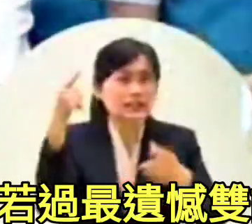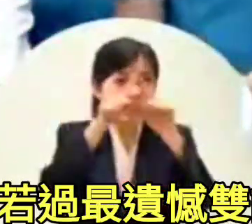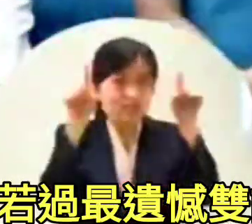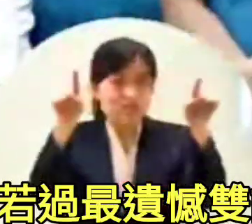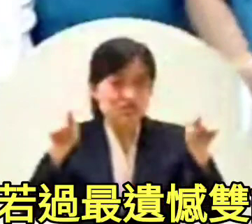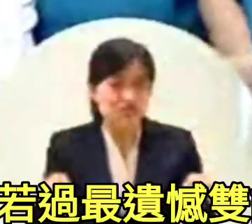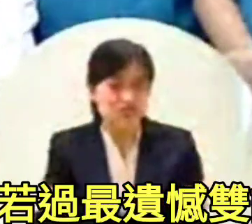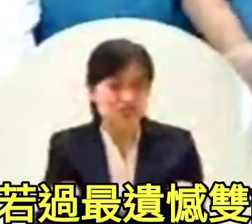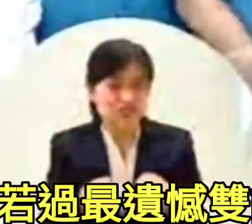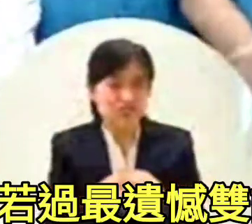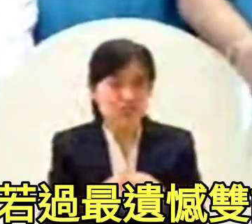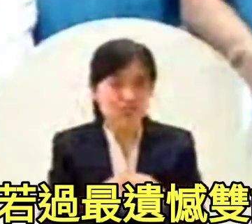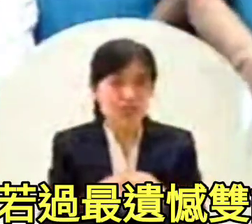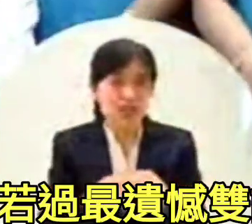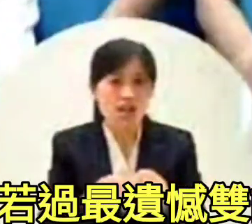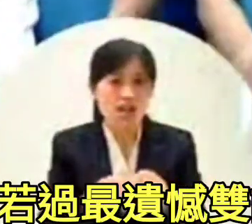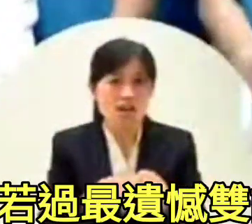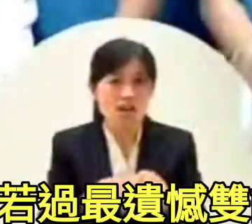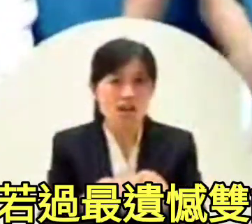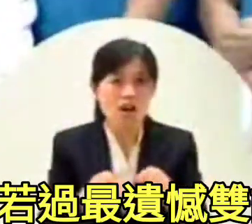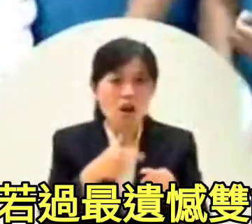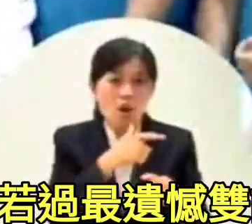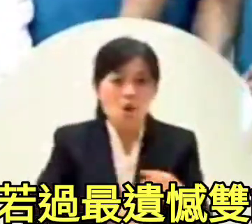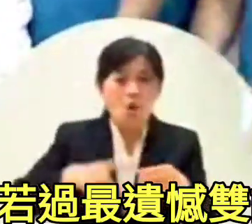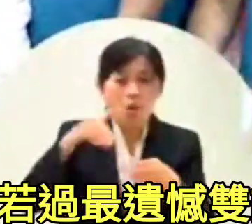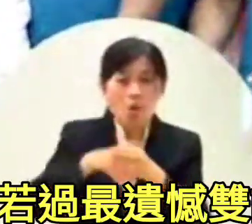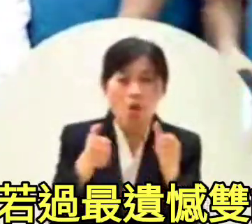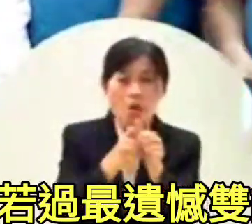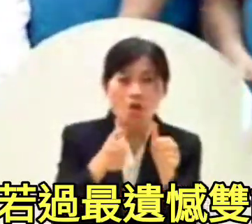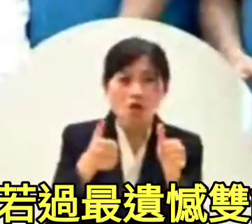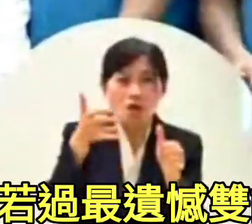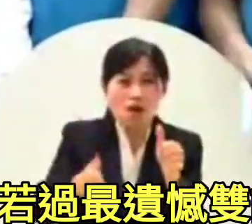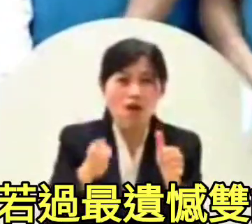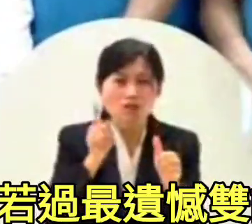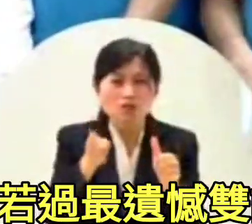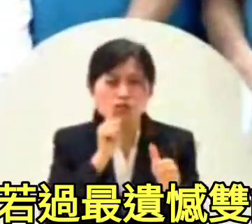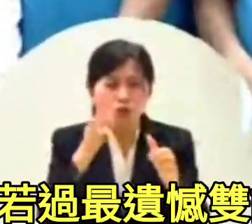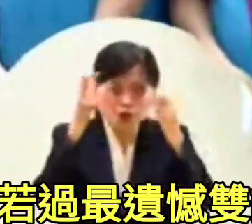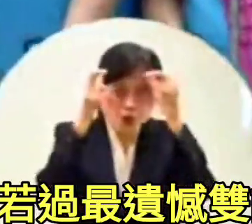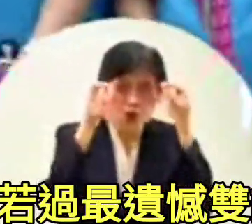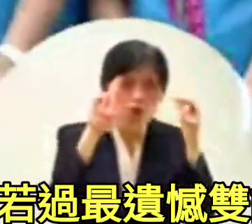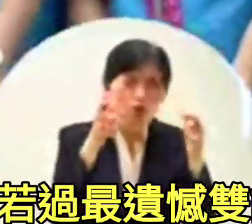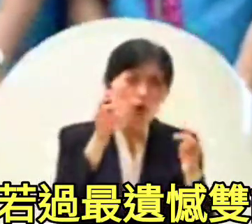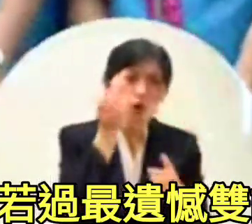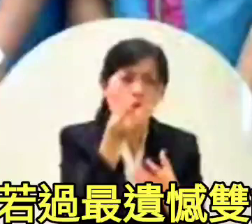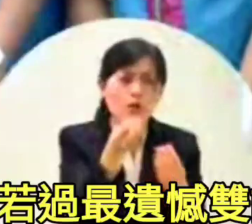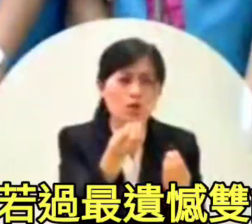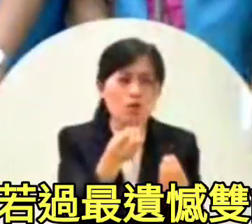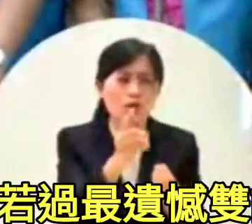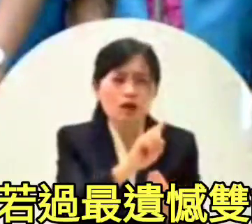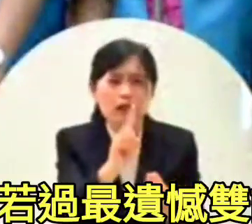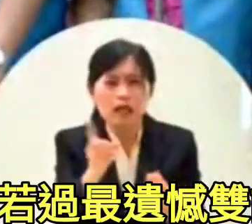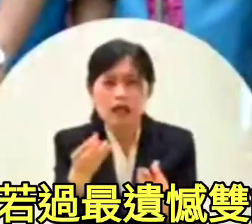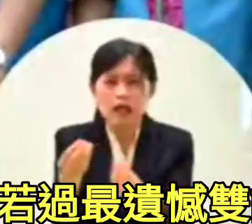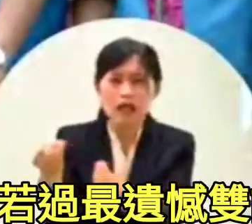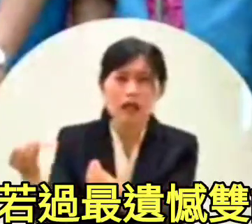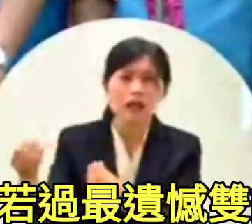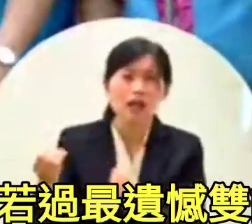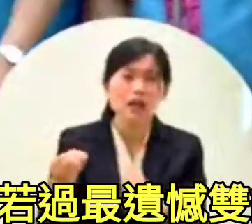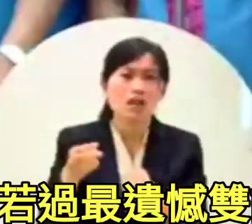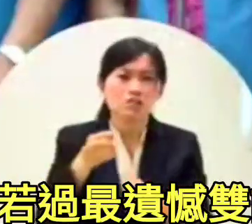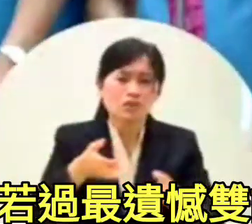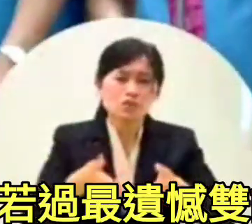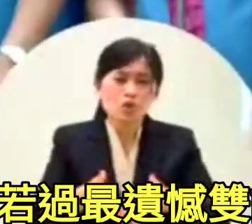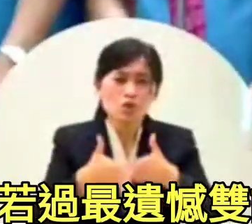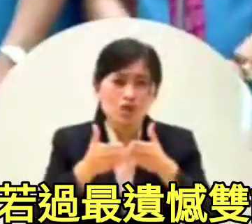到高雄是要什么没什么，然后所以说这是一个你很重要的理由。那现在